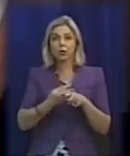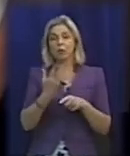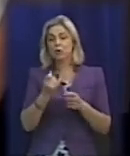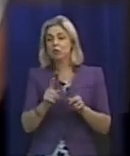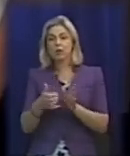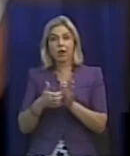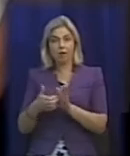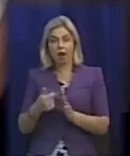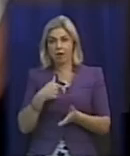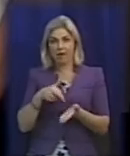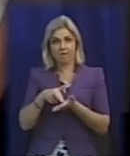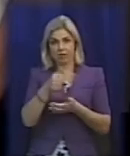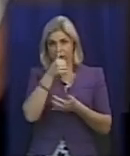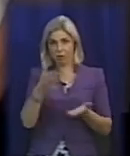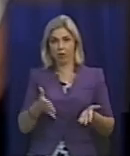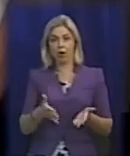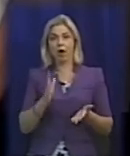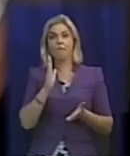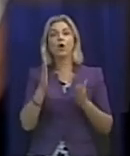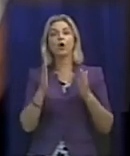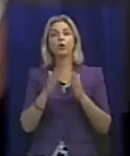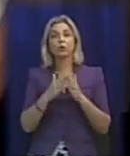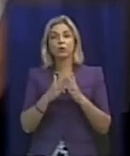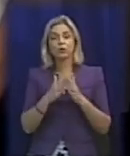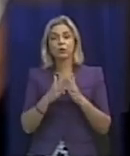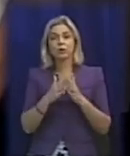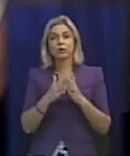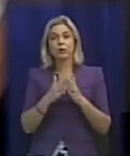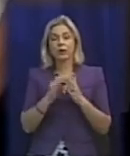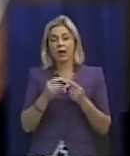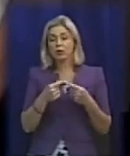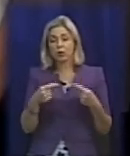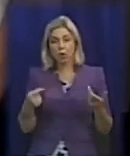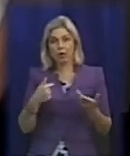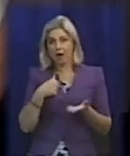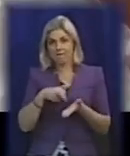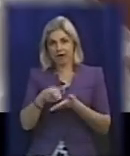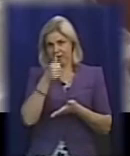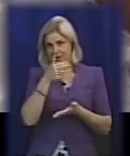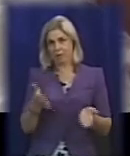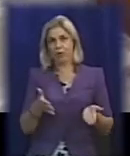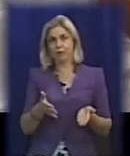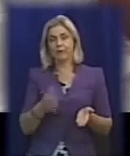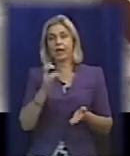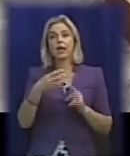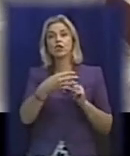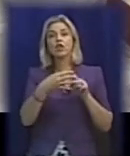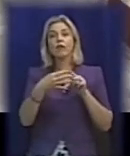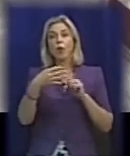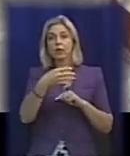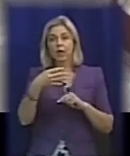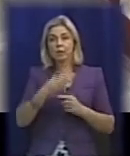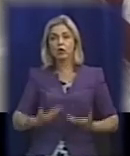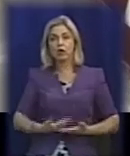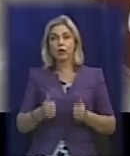можу вийти. В домі зараз немає картошки, і ще кое-чого немає, я не можу вийти. На четвертому поверсі мешкає